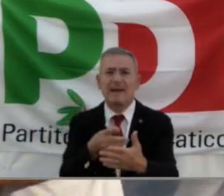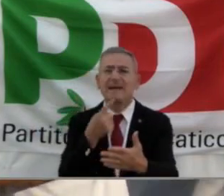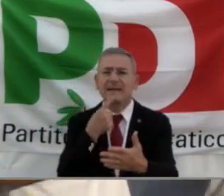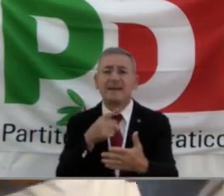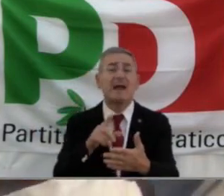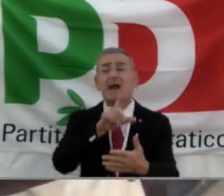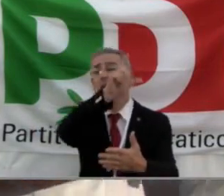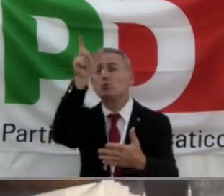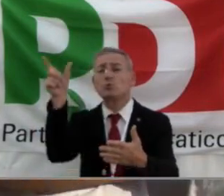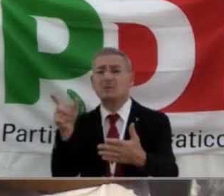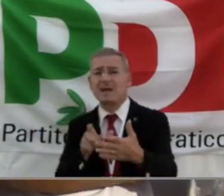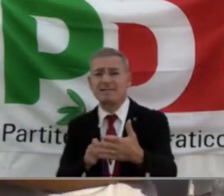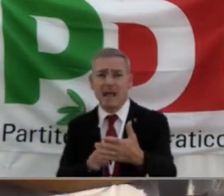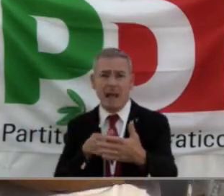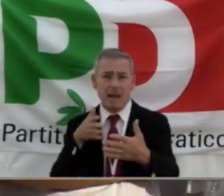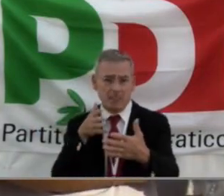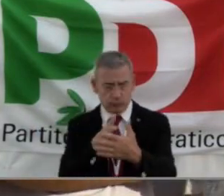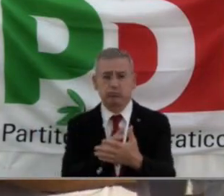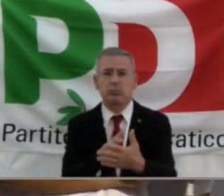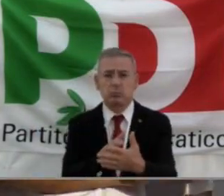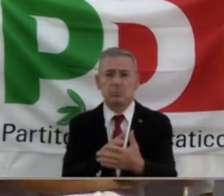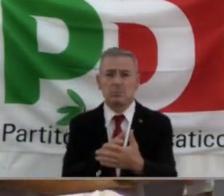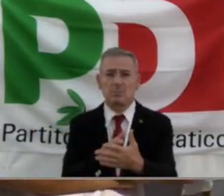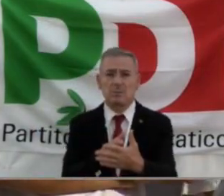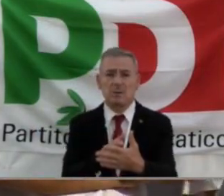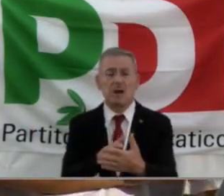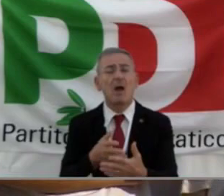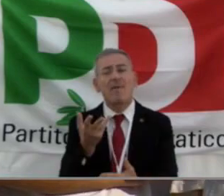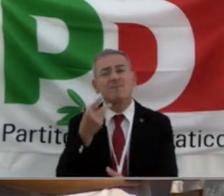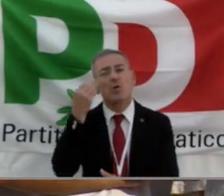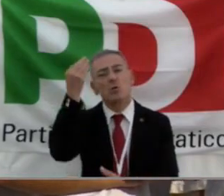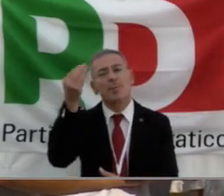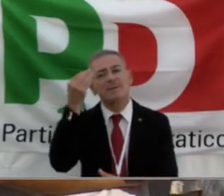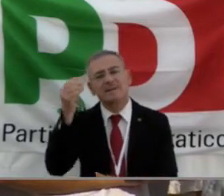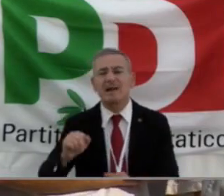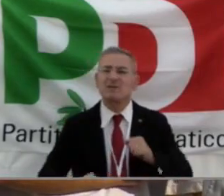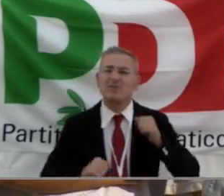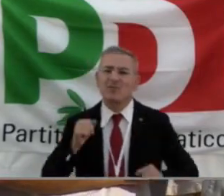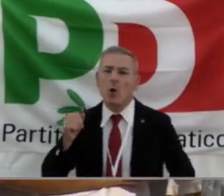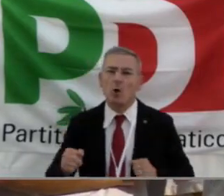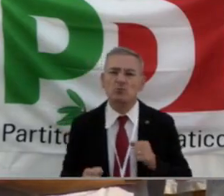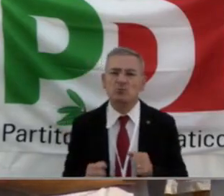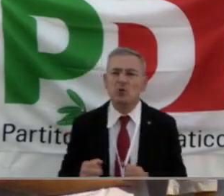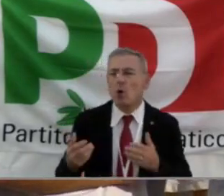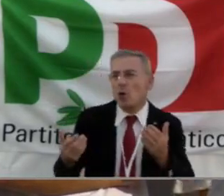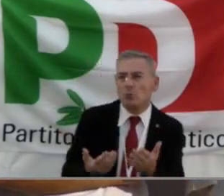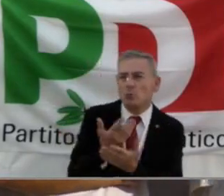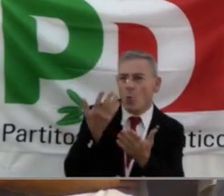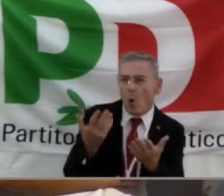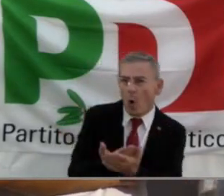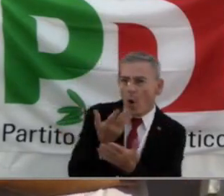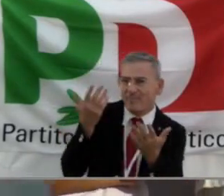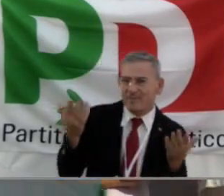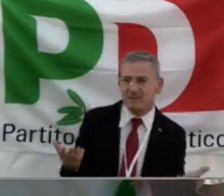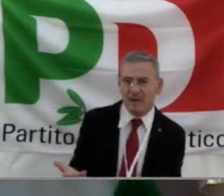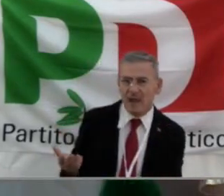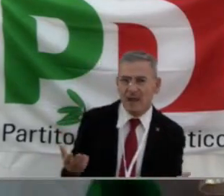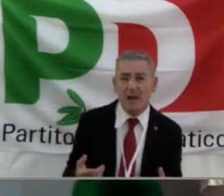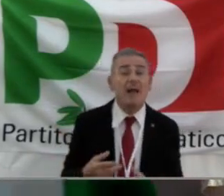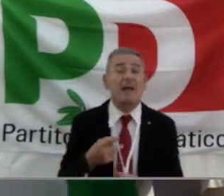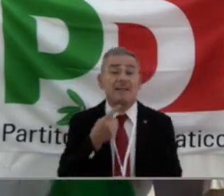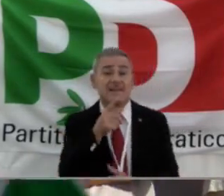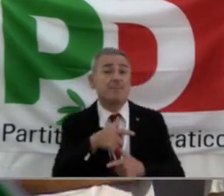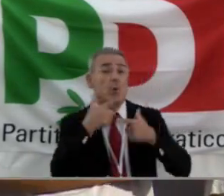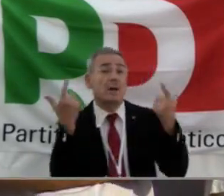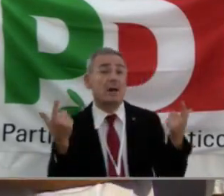intero paese. Voglio un pensiero, uno sforzo di elaborazione nuovo a partire da alcuni grandi